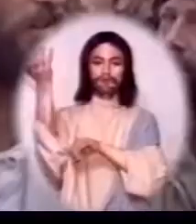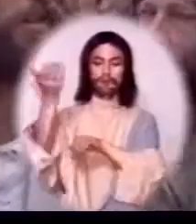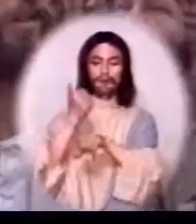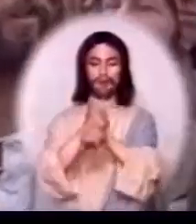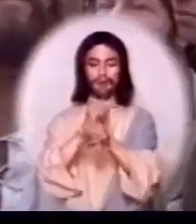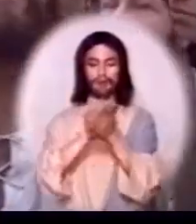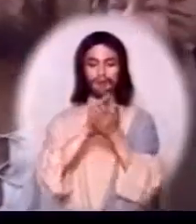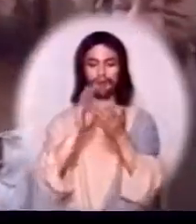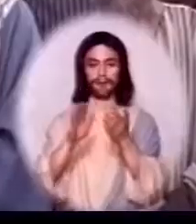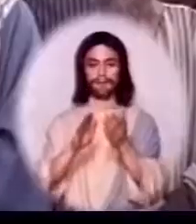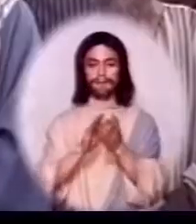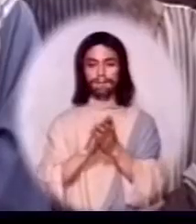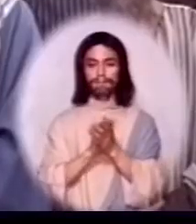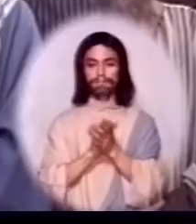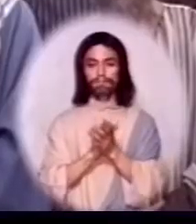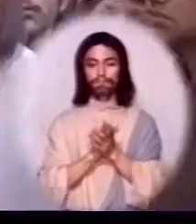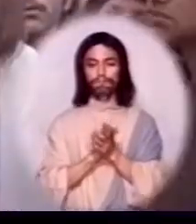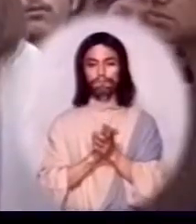것이다.